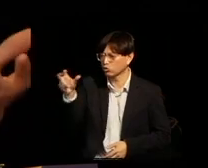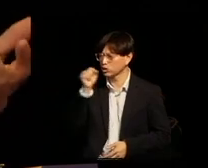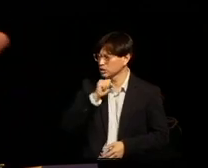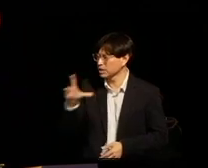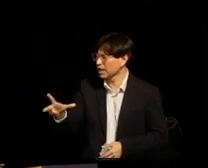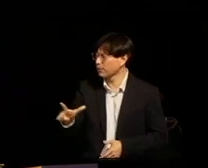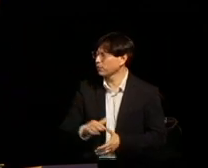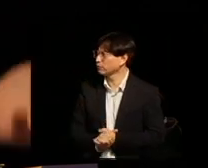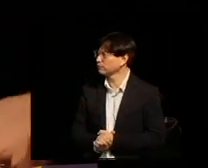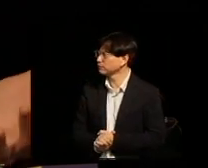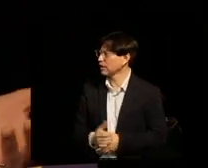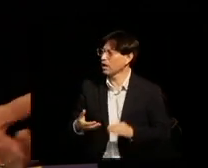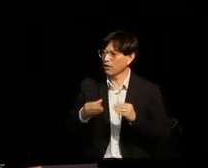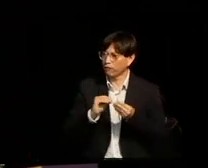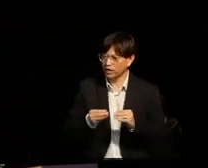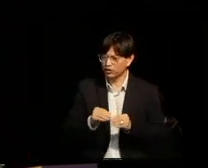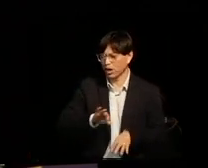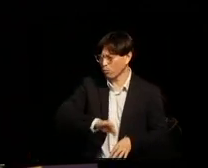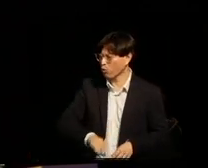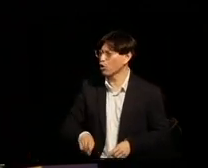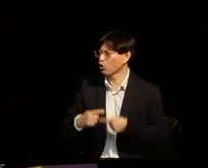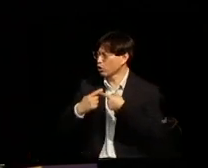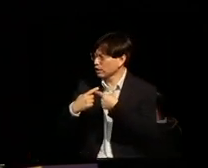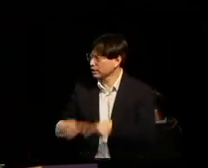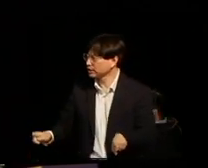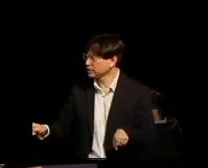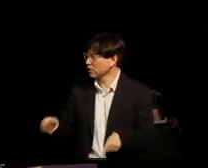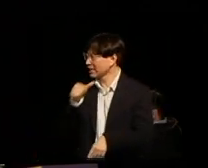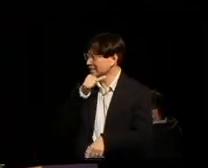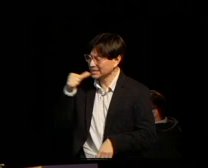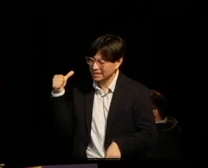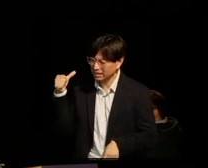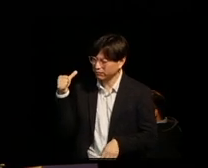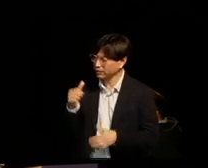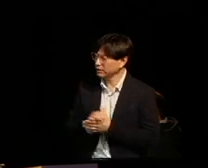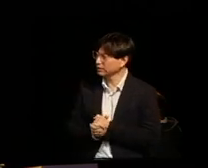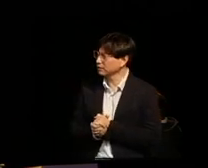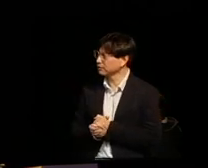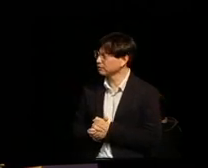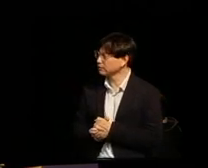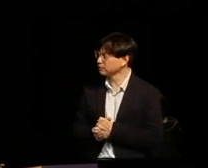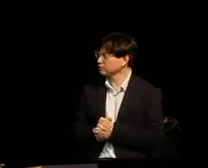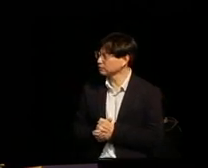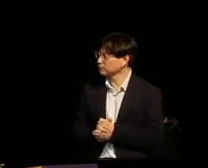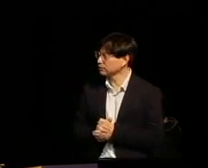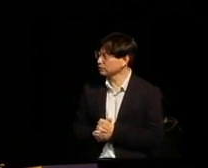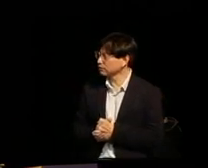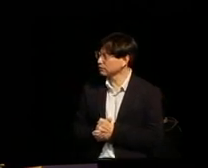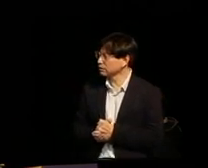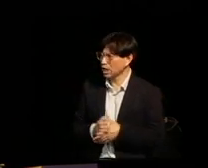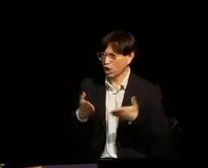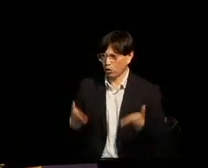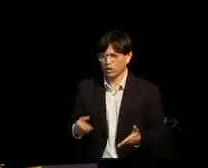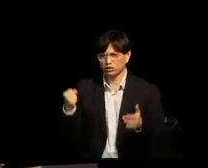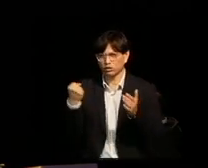tutti quanti no facendo anche tutto il resto tutto ciò che serve ma anzitutto c'è una chiamata alla Fede universale e questo è